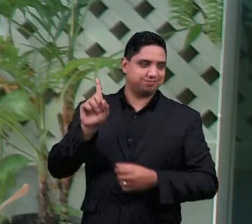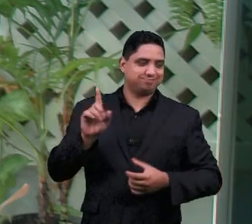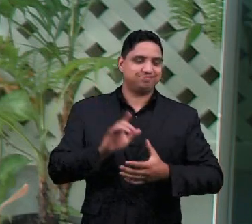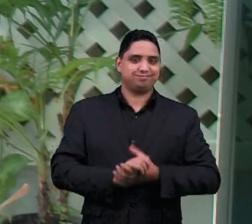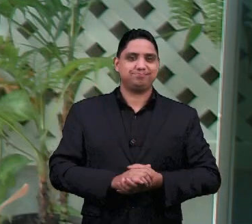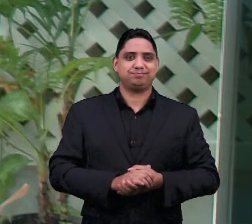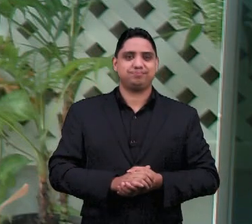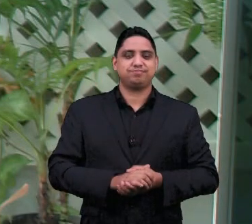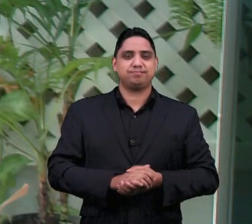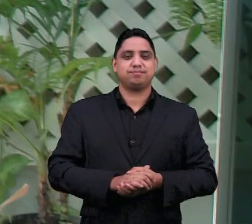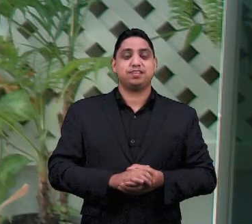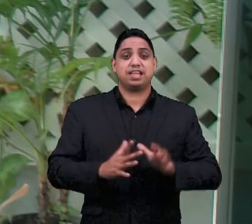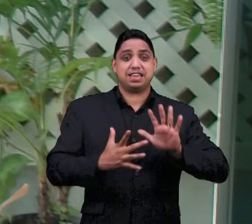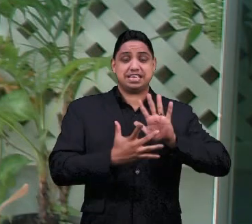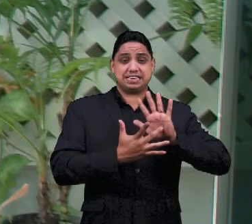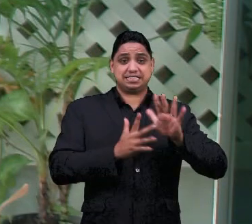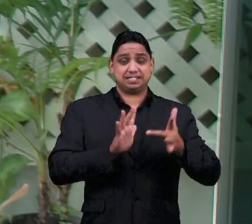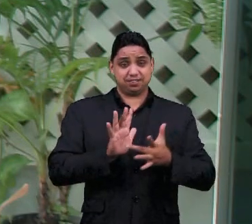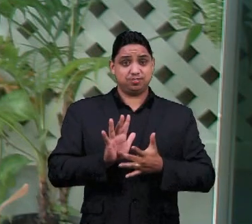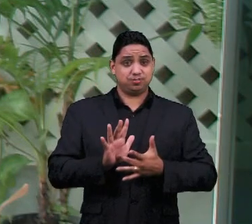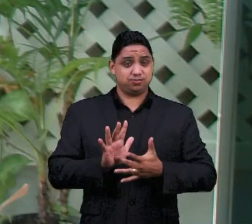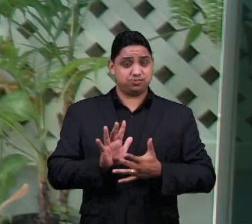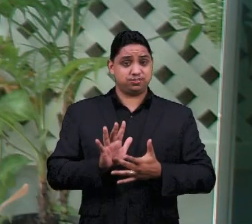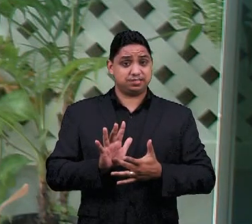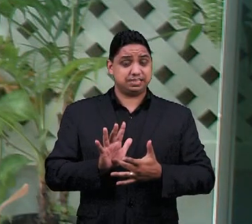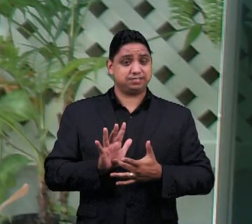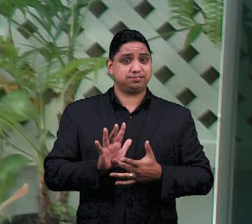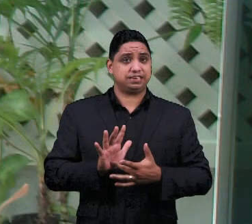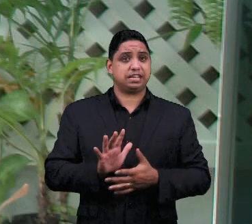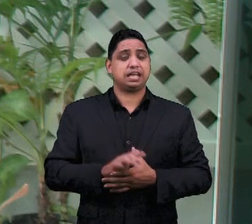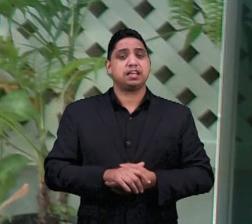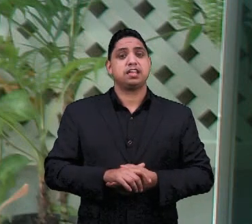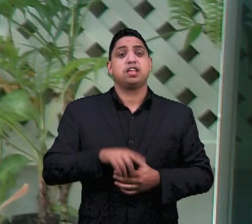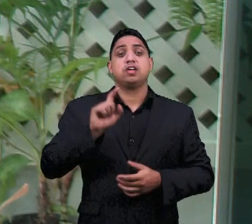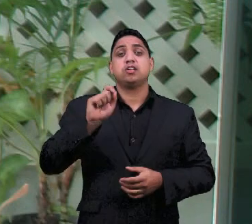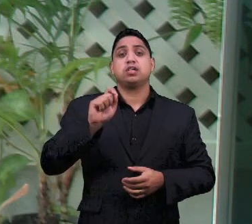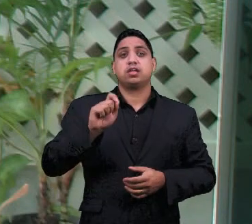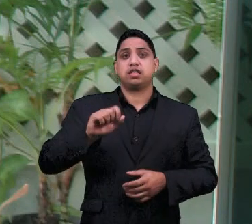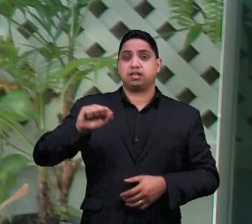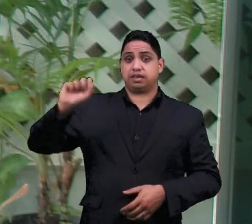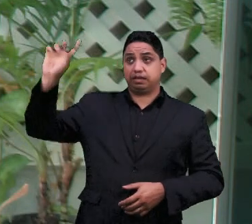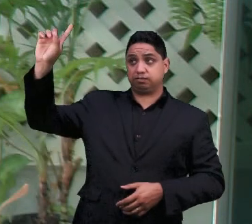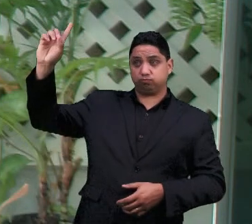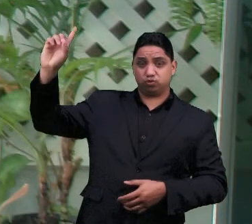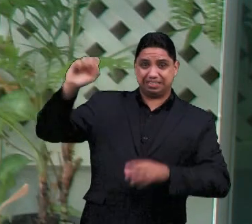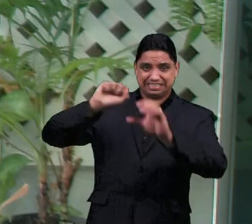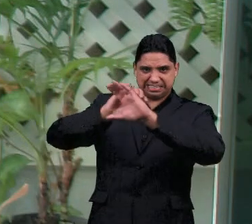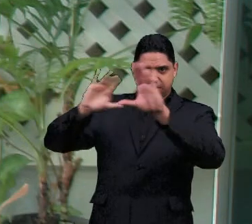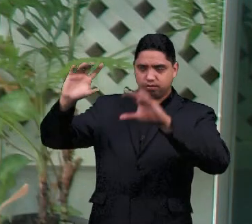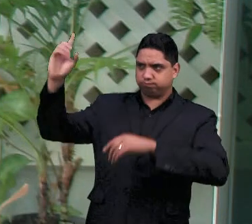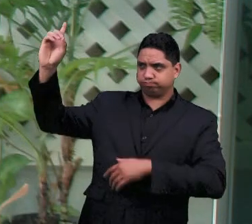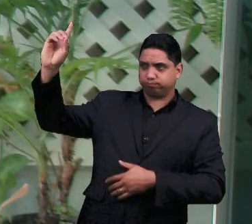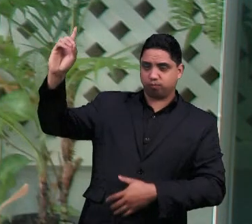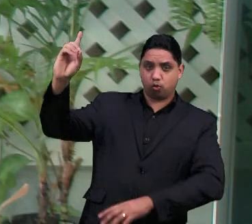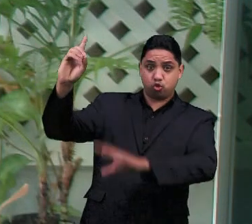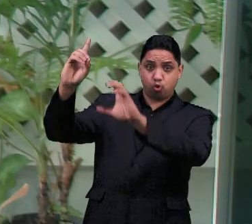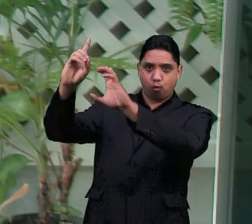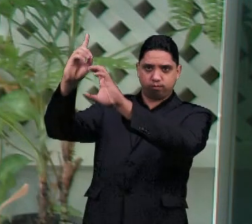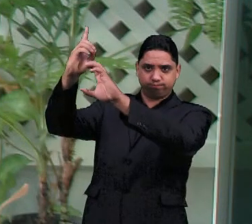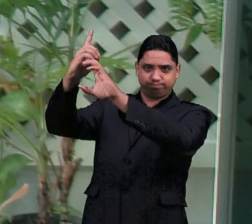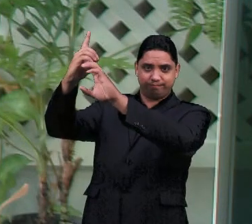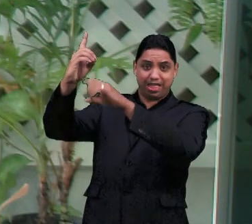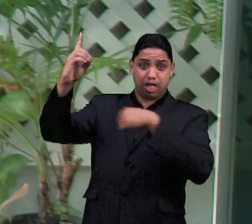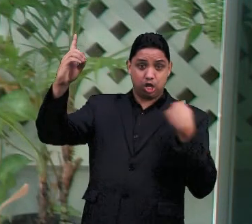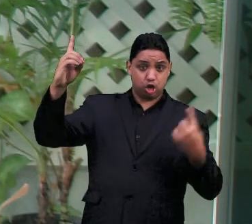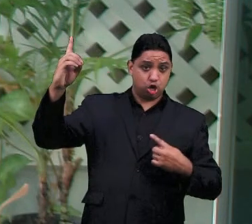l'annonce, l'église porte. Et l'invitation, c'est préparez-vous pour cette rencontre. Jésus, observez bien,